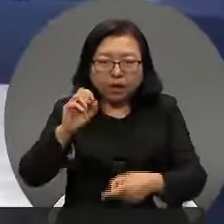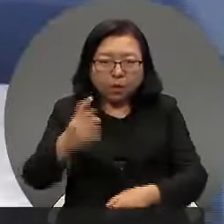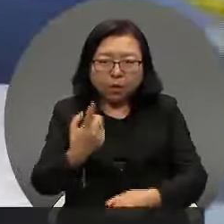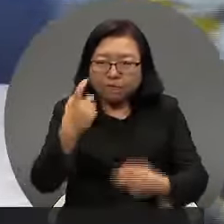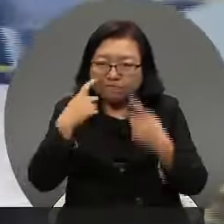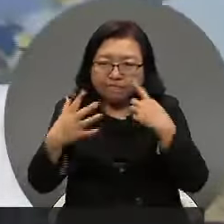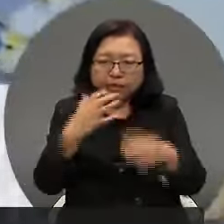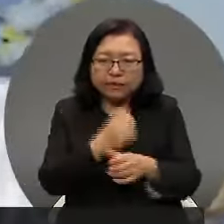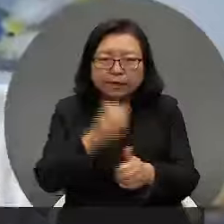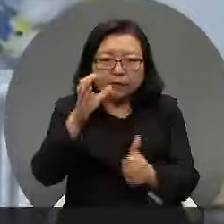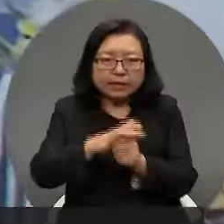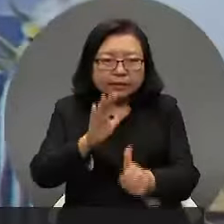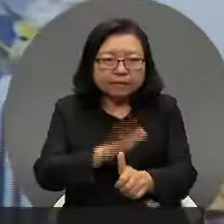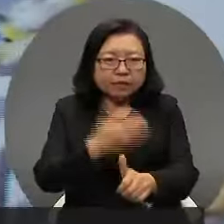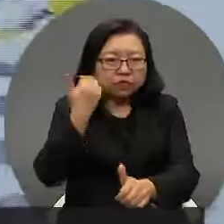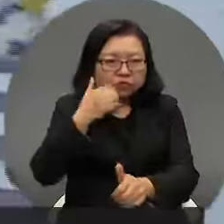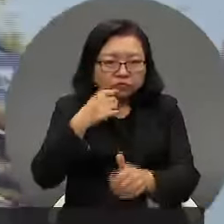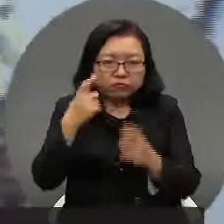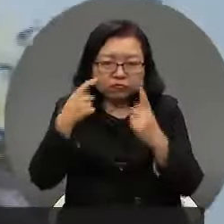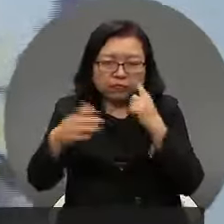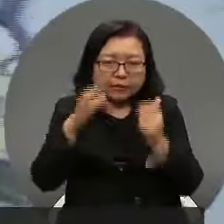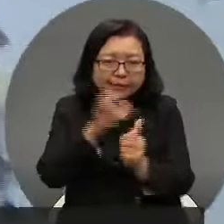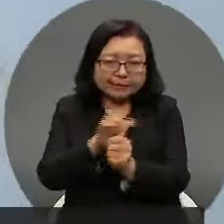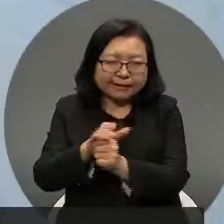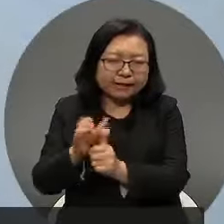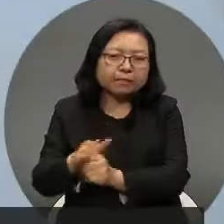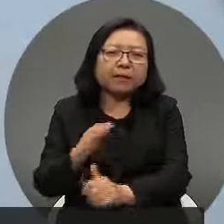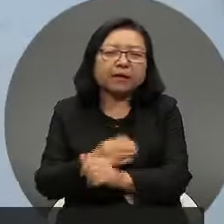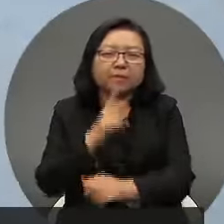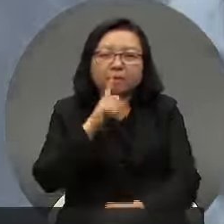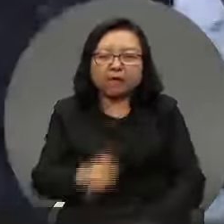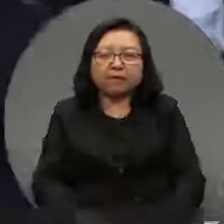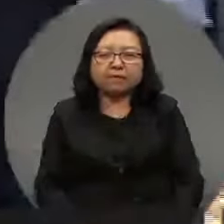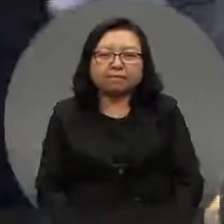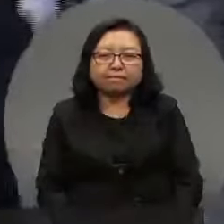전면에 내세웠습니다. 김대웅 기자입니다.